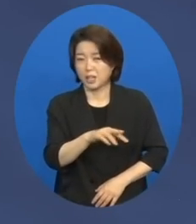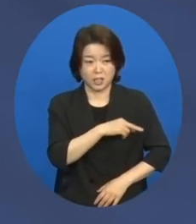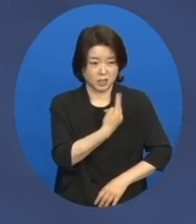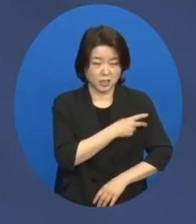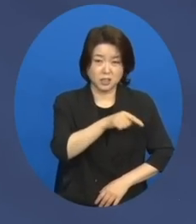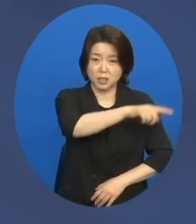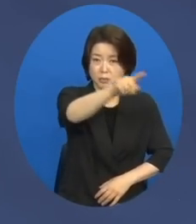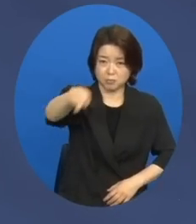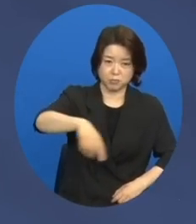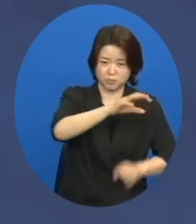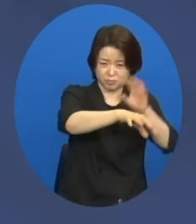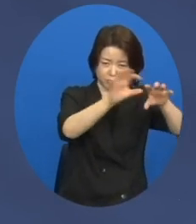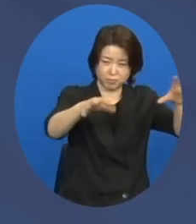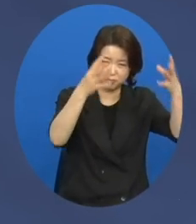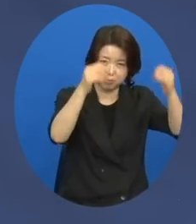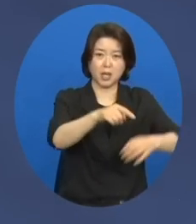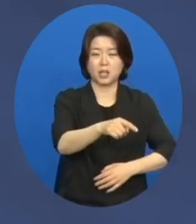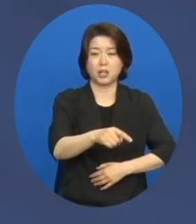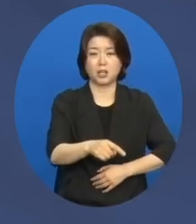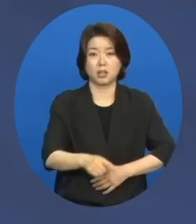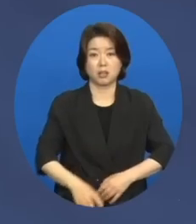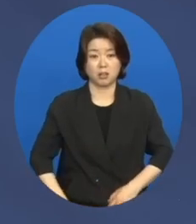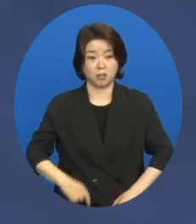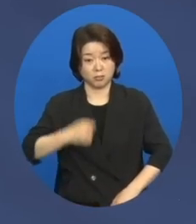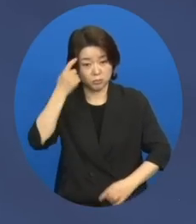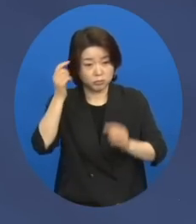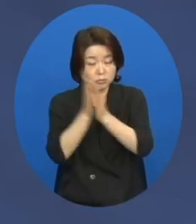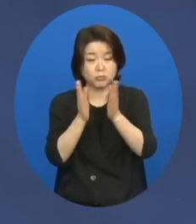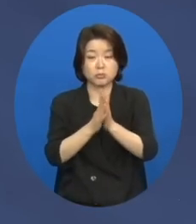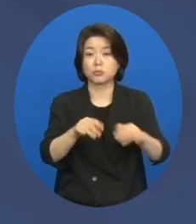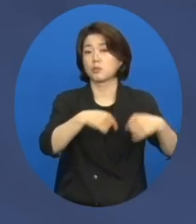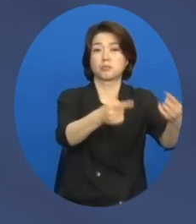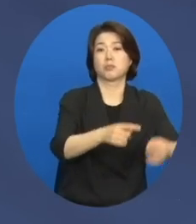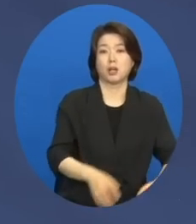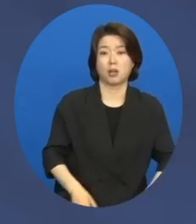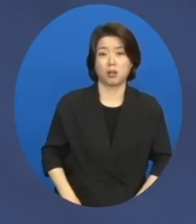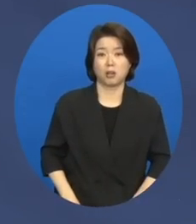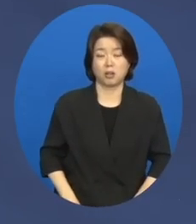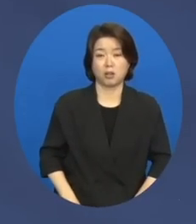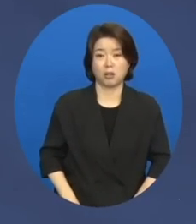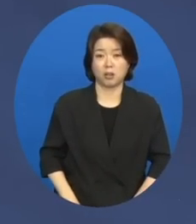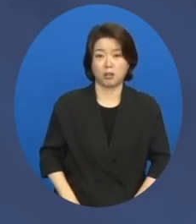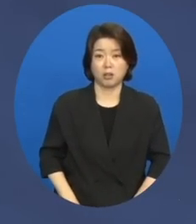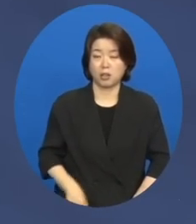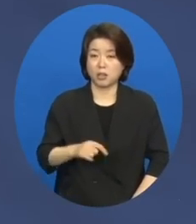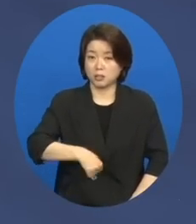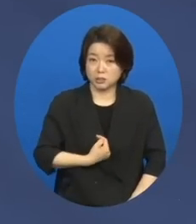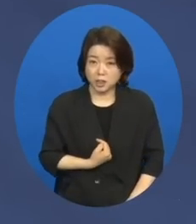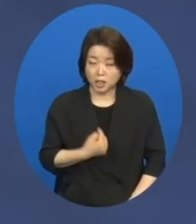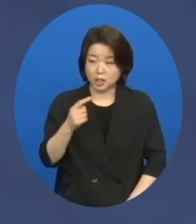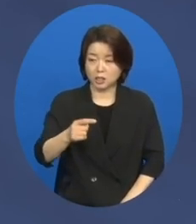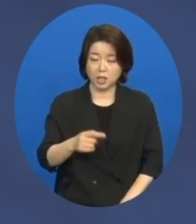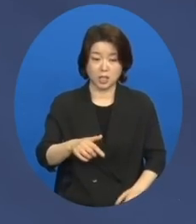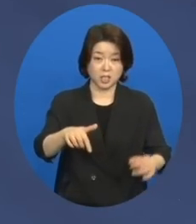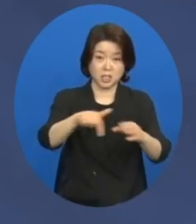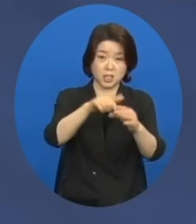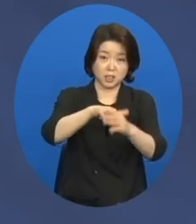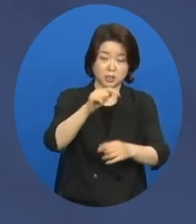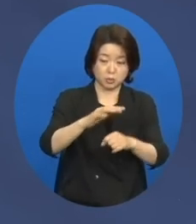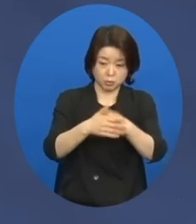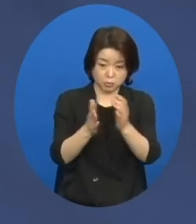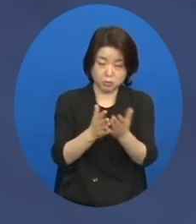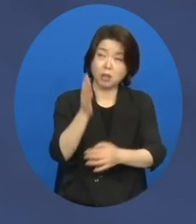사방 지금 현역으로 지가 스스로 인간놈이 똥오줌 싸는 인간놈이 기독교 사이비 이